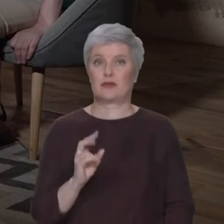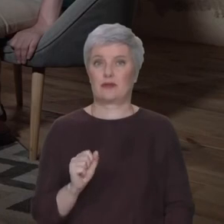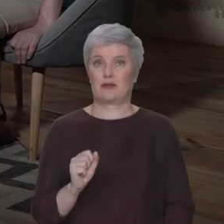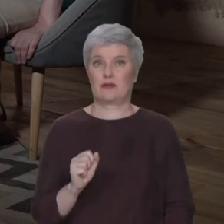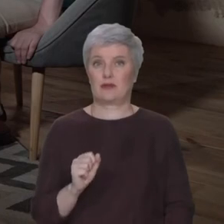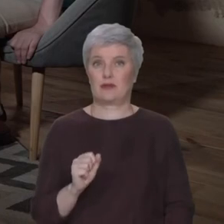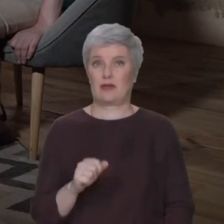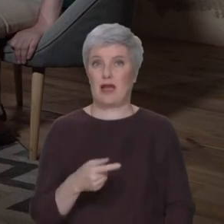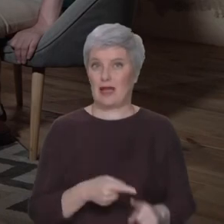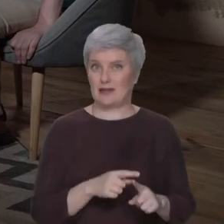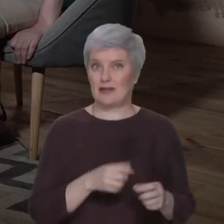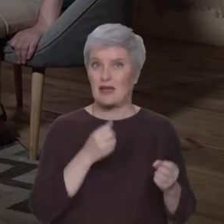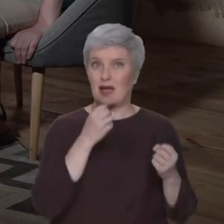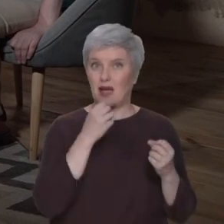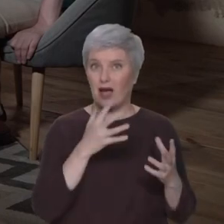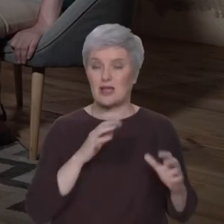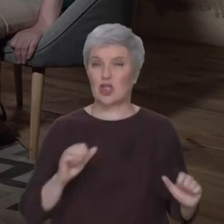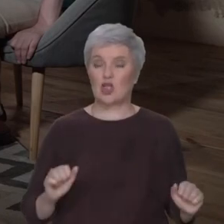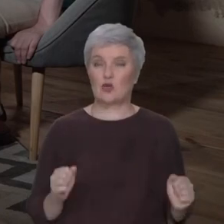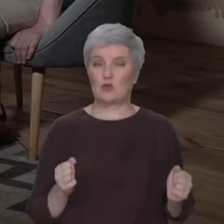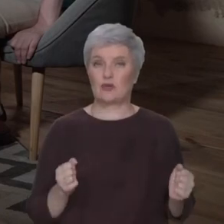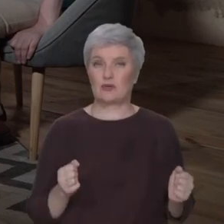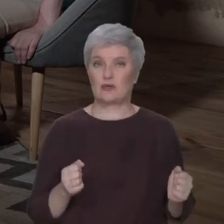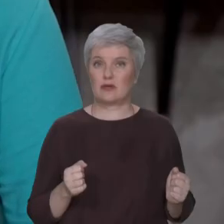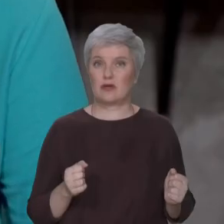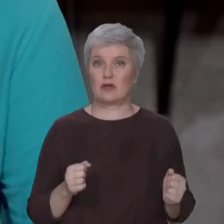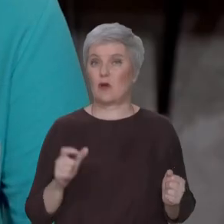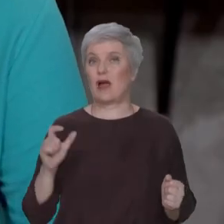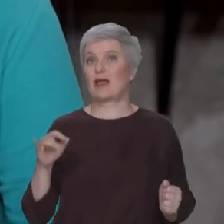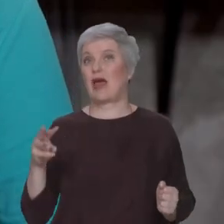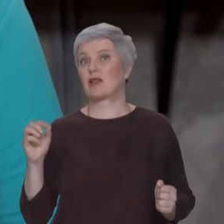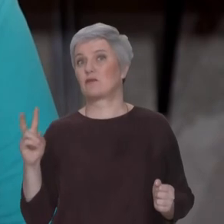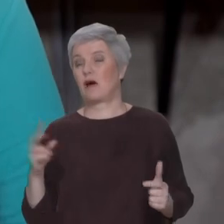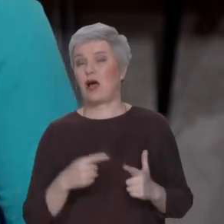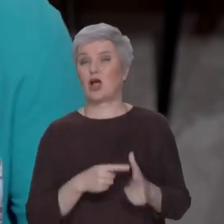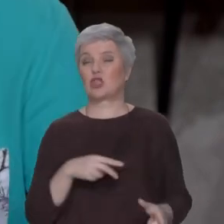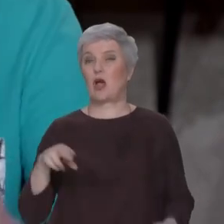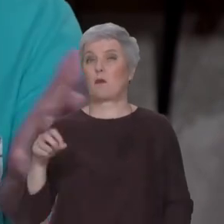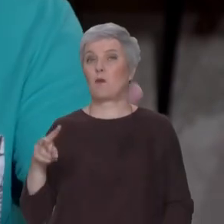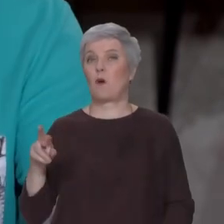Так мова йде про гарних друзів. До кого він хоче, чи Єрмак, чи Оля Полякова, чи хтось